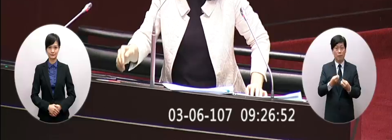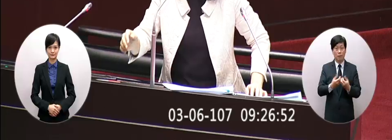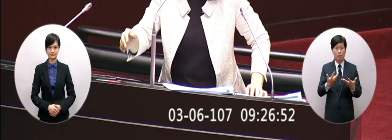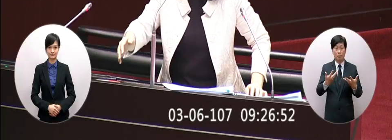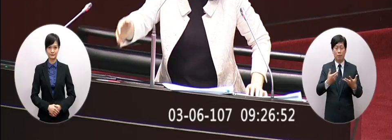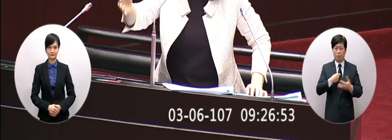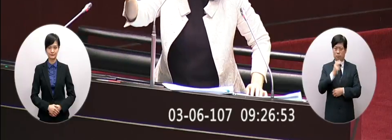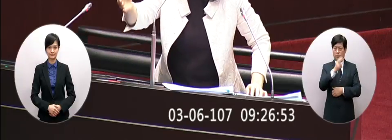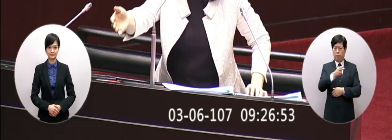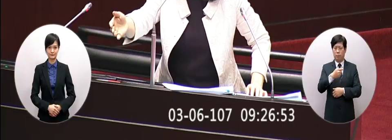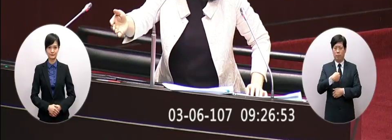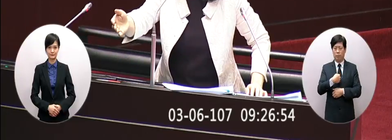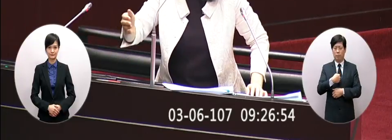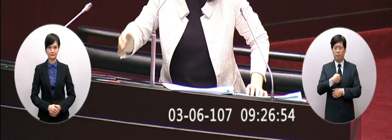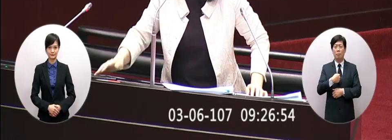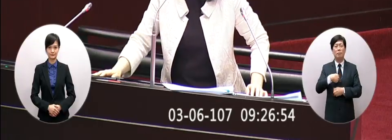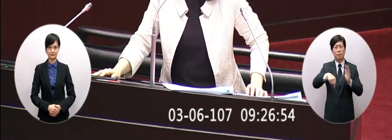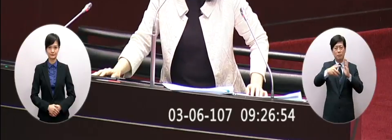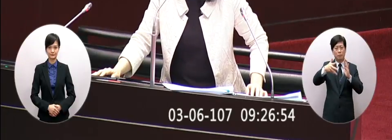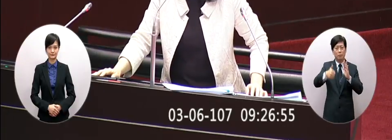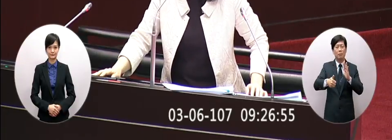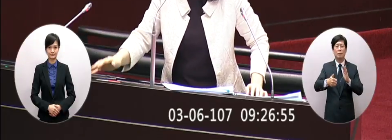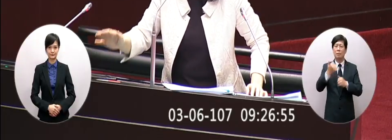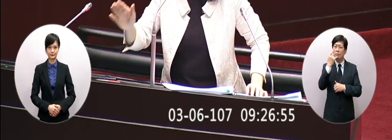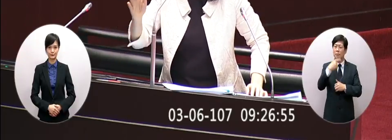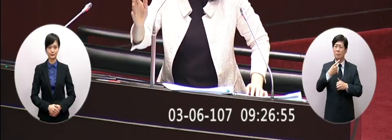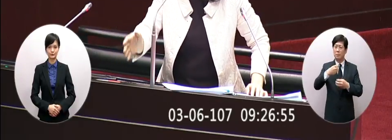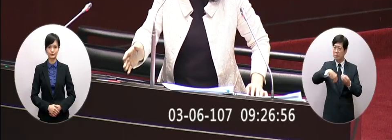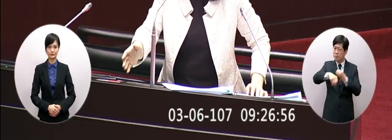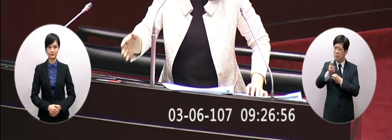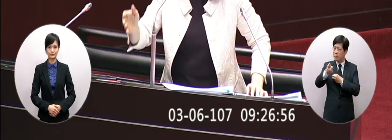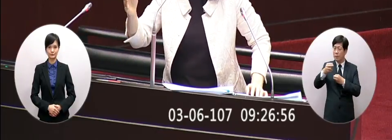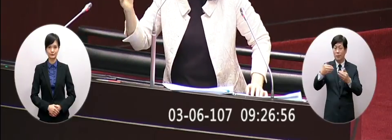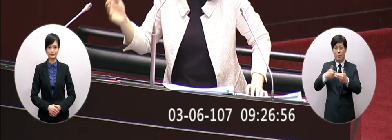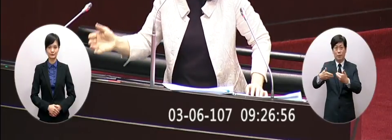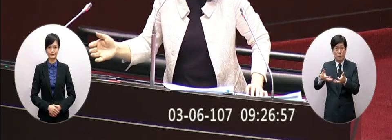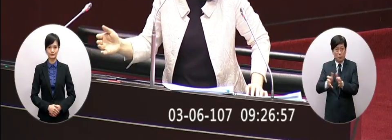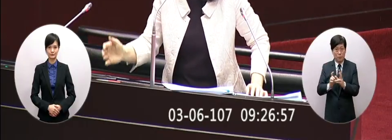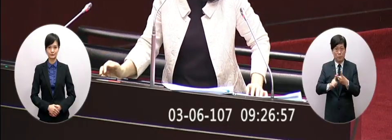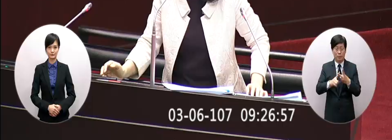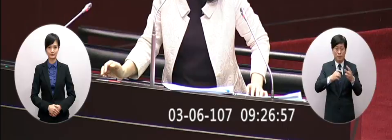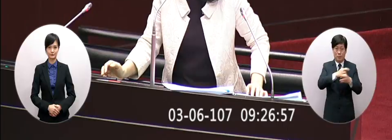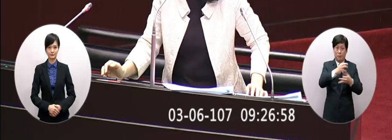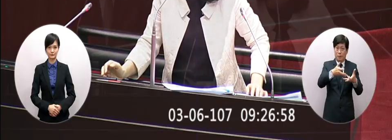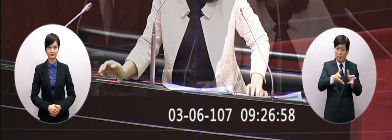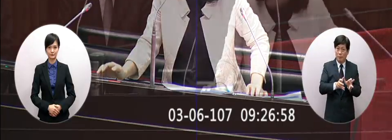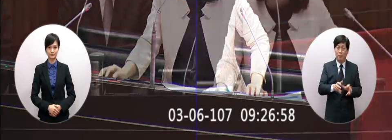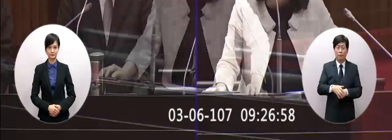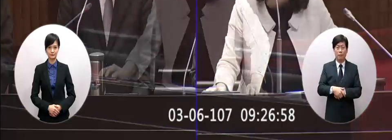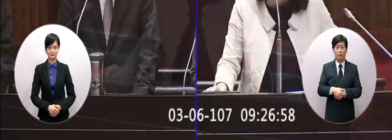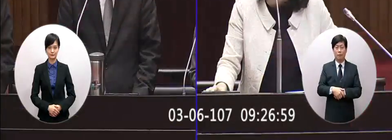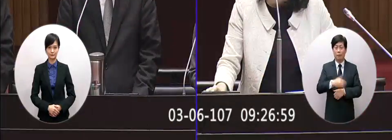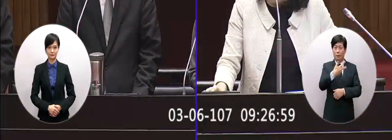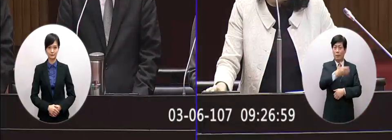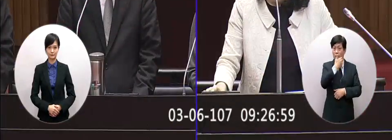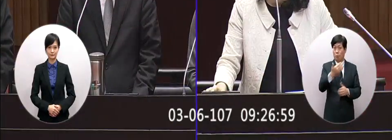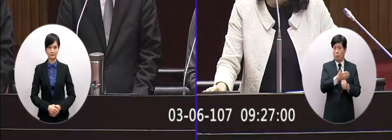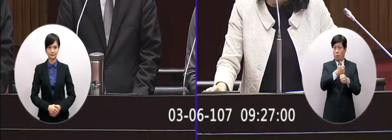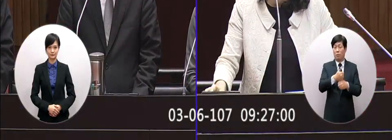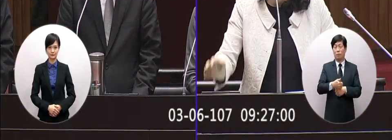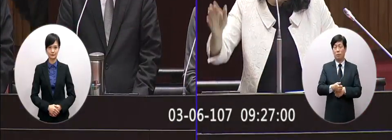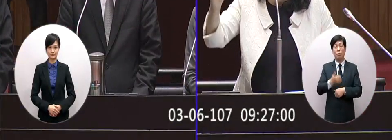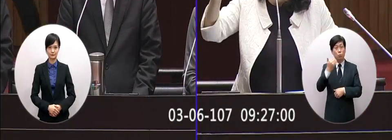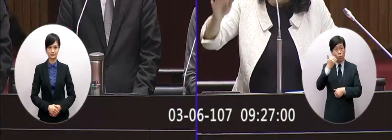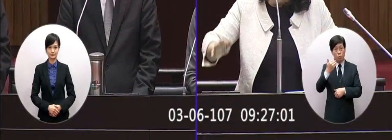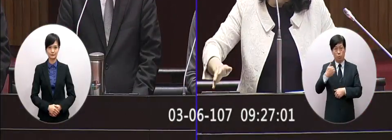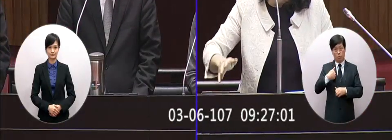分就要请我们的院长能协调我们的交通部，还有我们的经济部，我们的水利署，